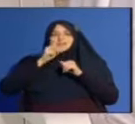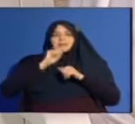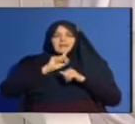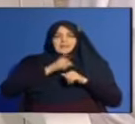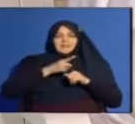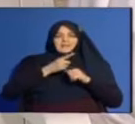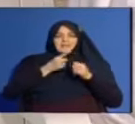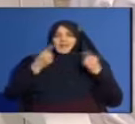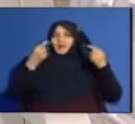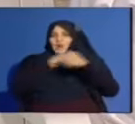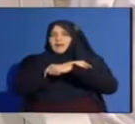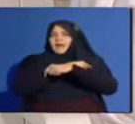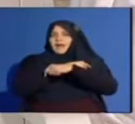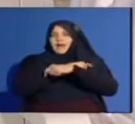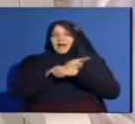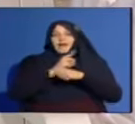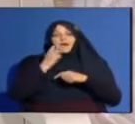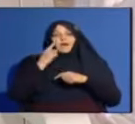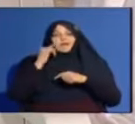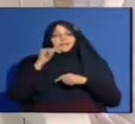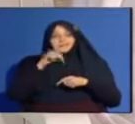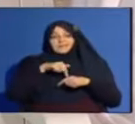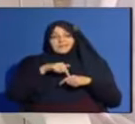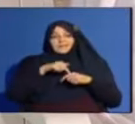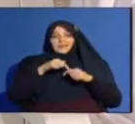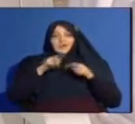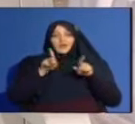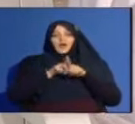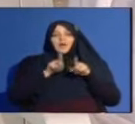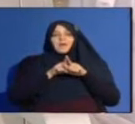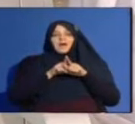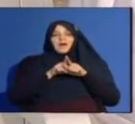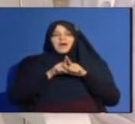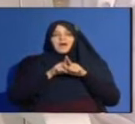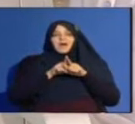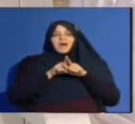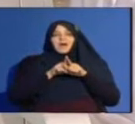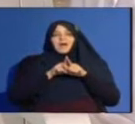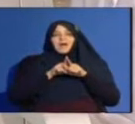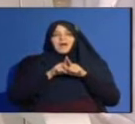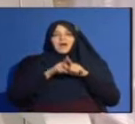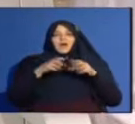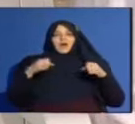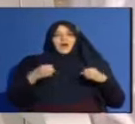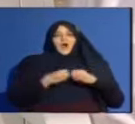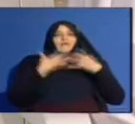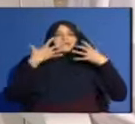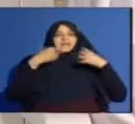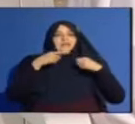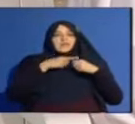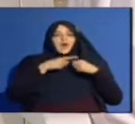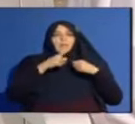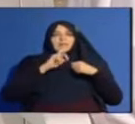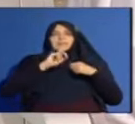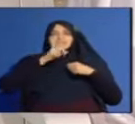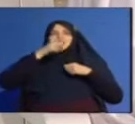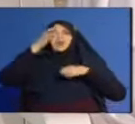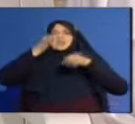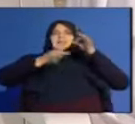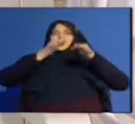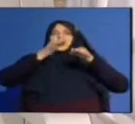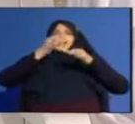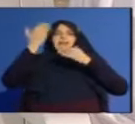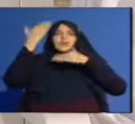إذا كان القضية الكونفلي هذاك اللي صدر عليه الحكم في محكمة أجنبية. أجنبية نعم